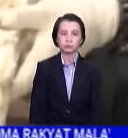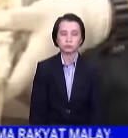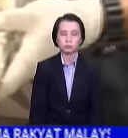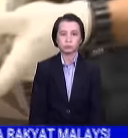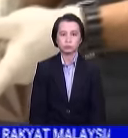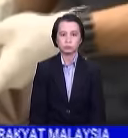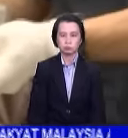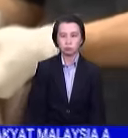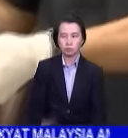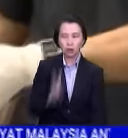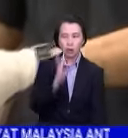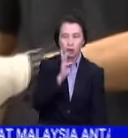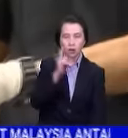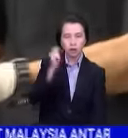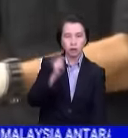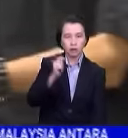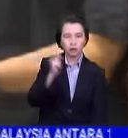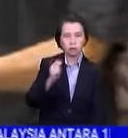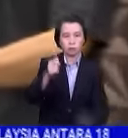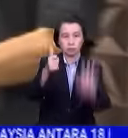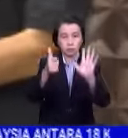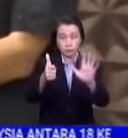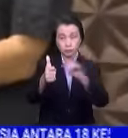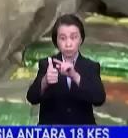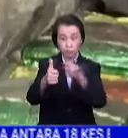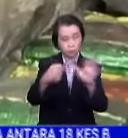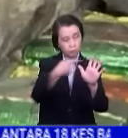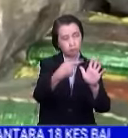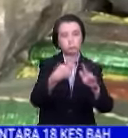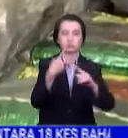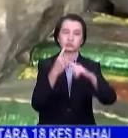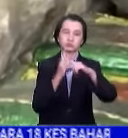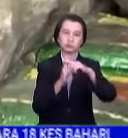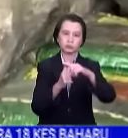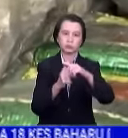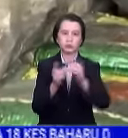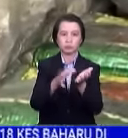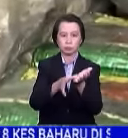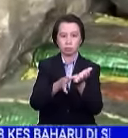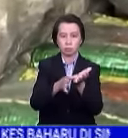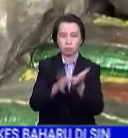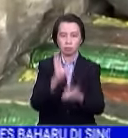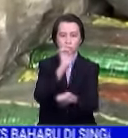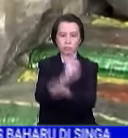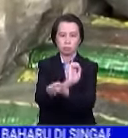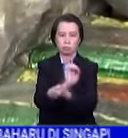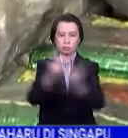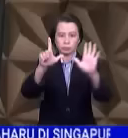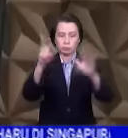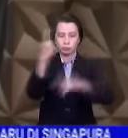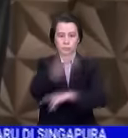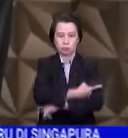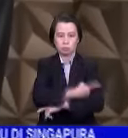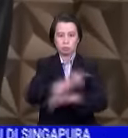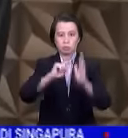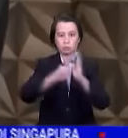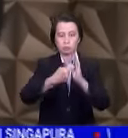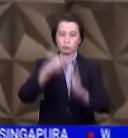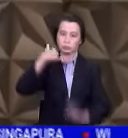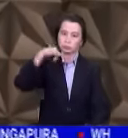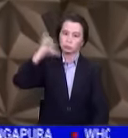Saringan ujian air kencing turut mendapati kesemua suspek positif metafetamin dan direman 7 hari bermula